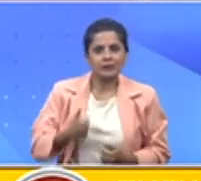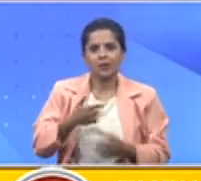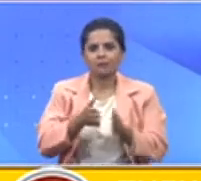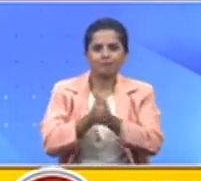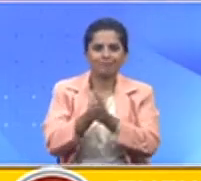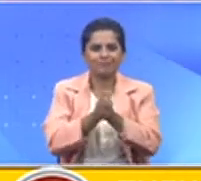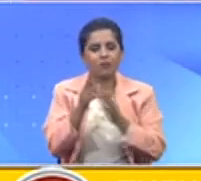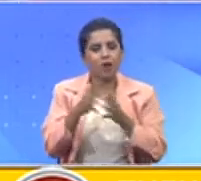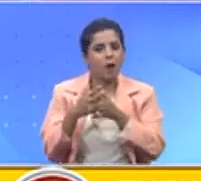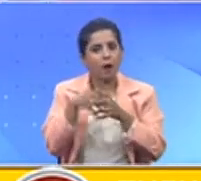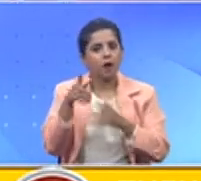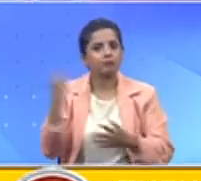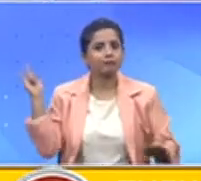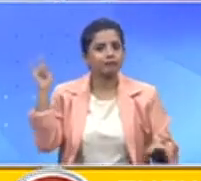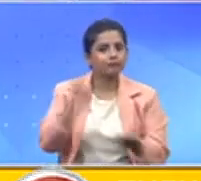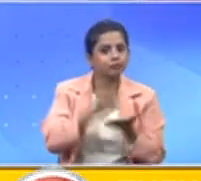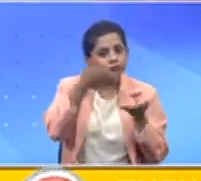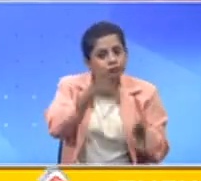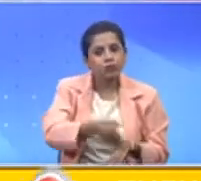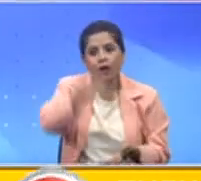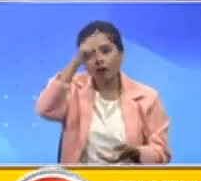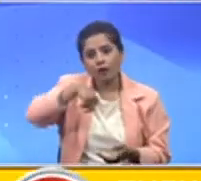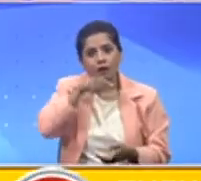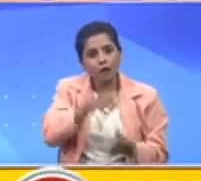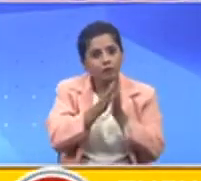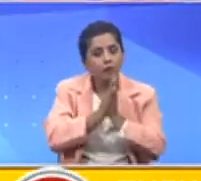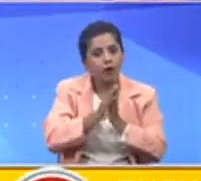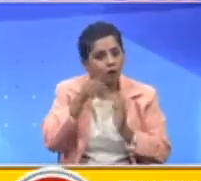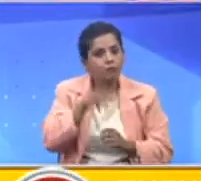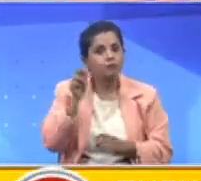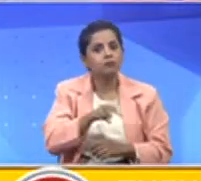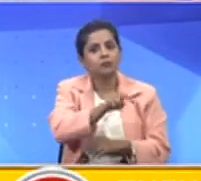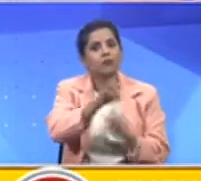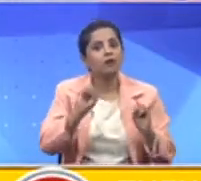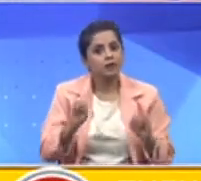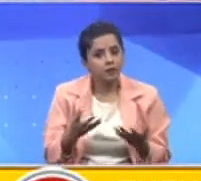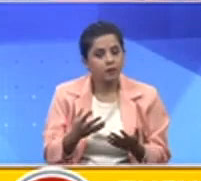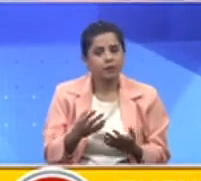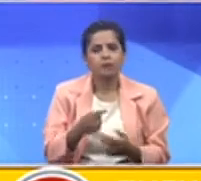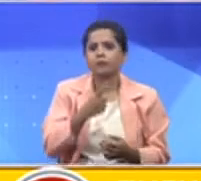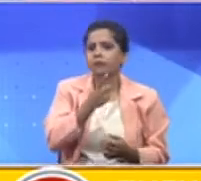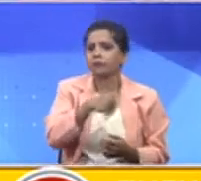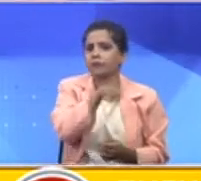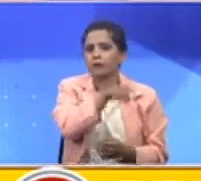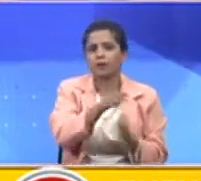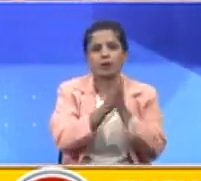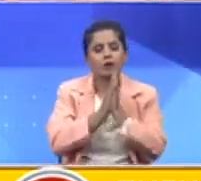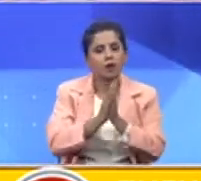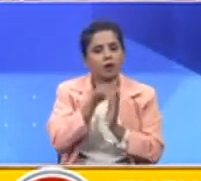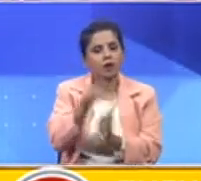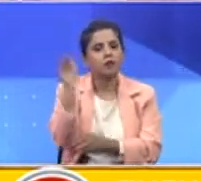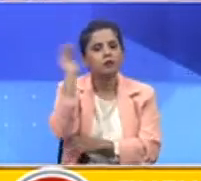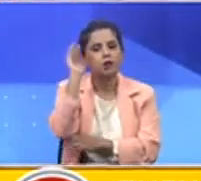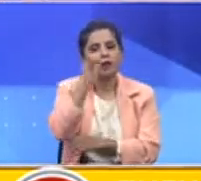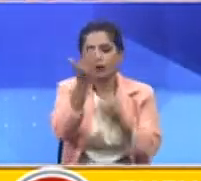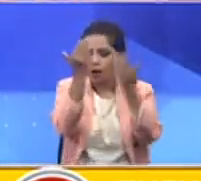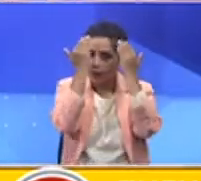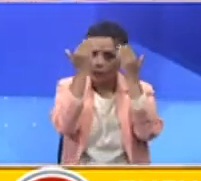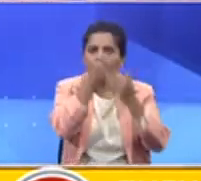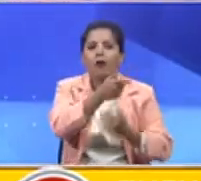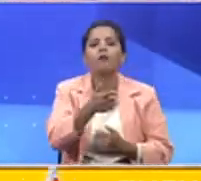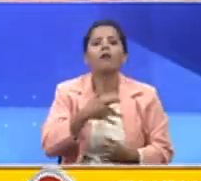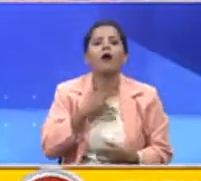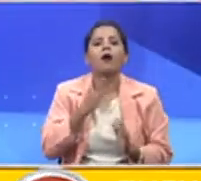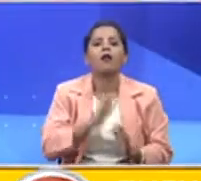भी अमरनात यात्रा करने आ गए यही से भगवान भोले नात का आशिरवाद